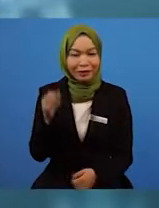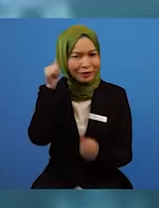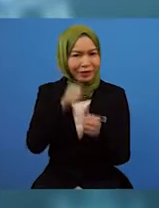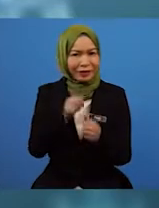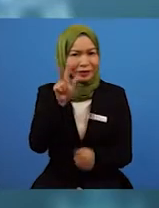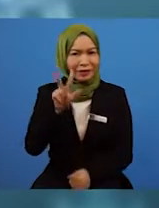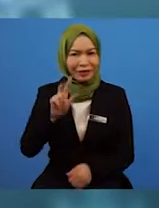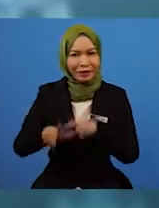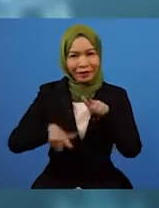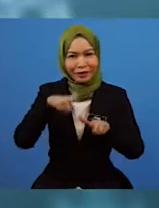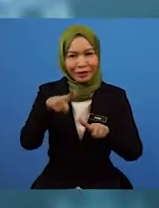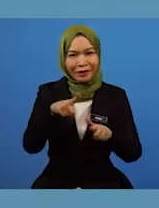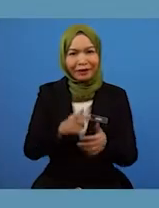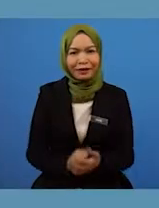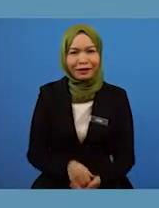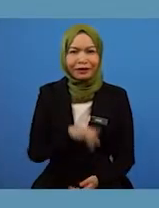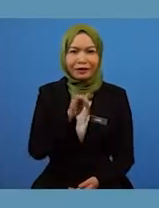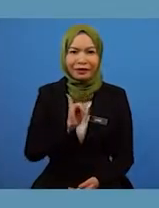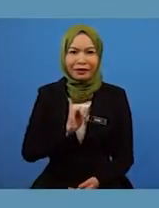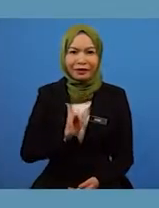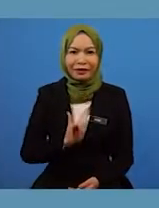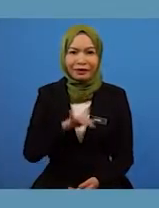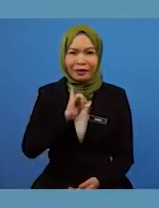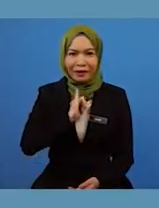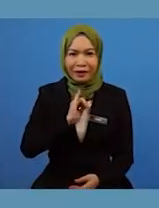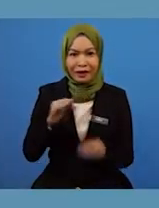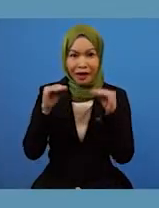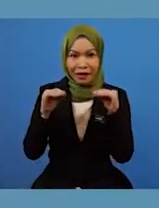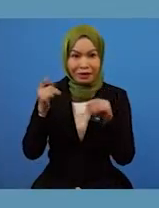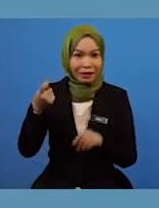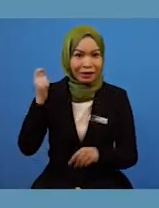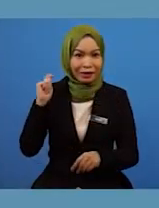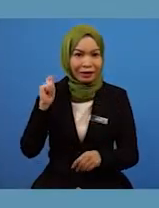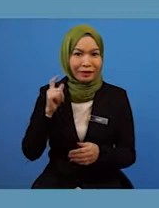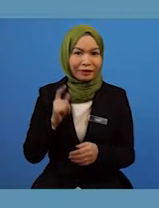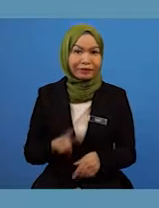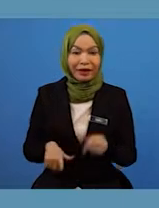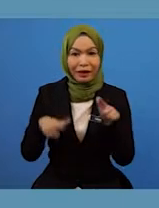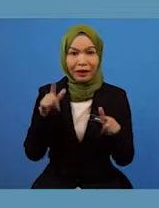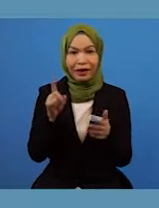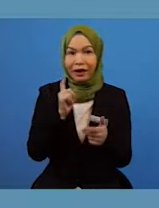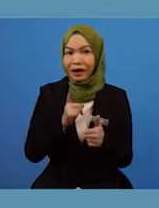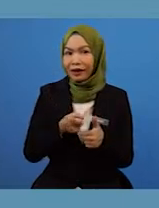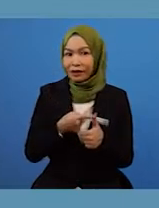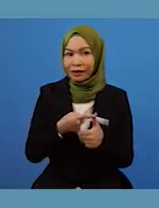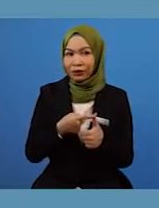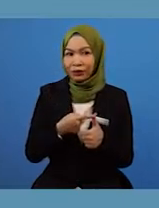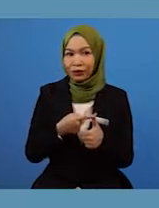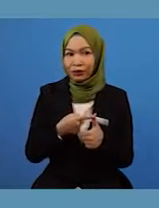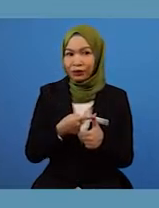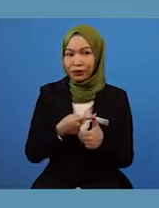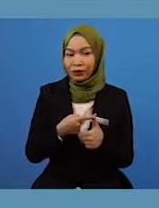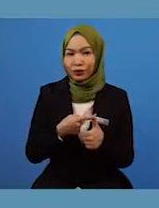3 langkah yang cikgu ajar tadi? Langkah pertama, kita kira apa? Ya,